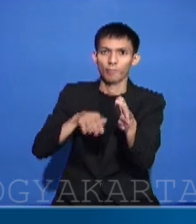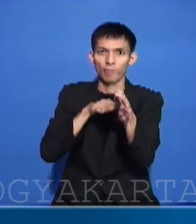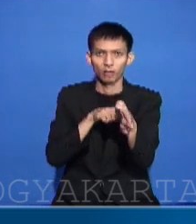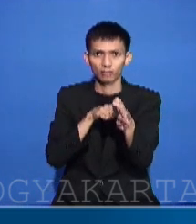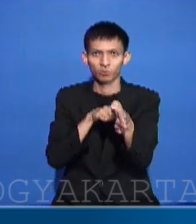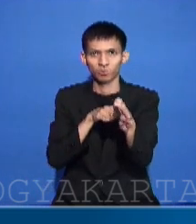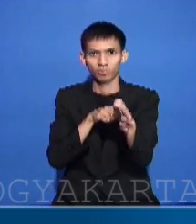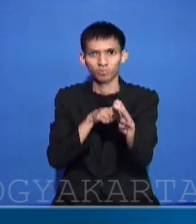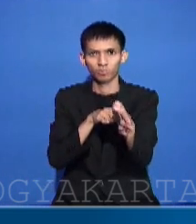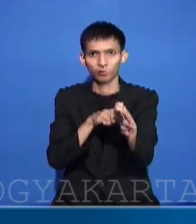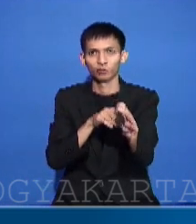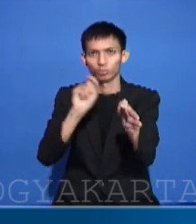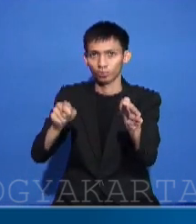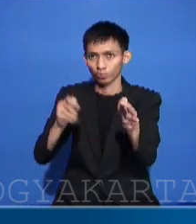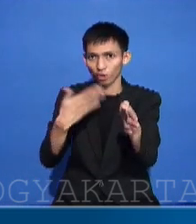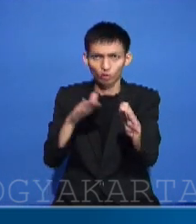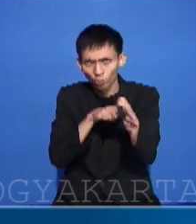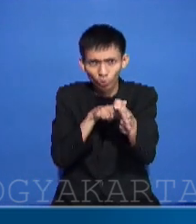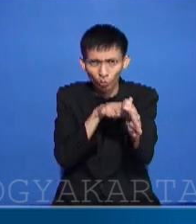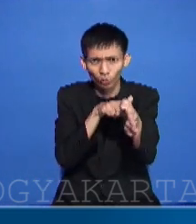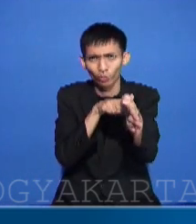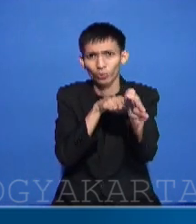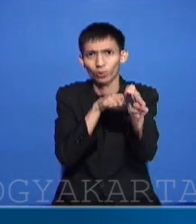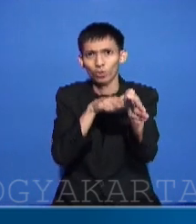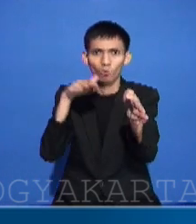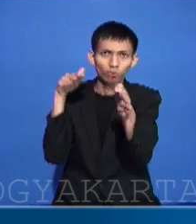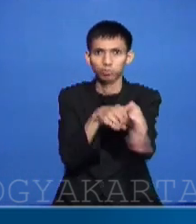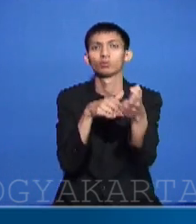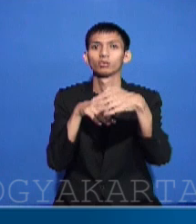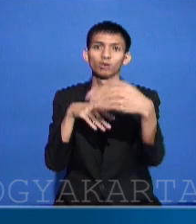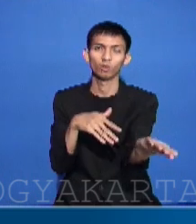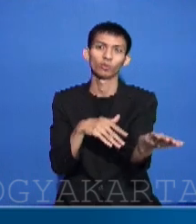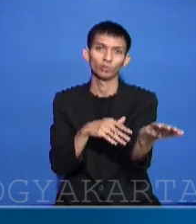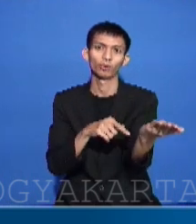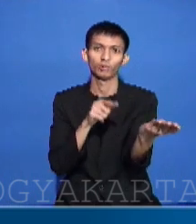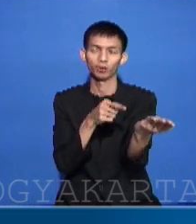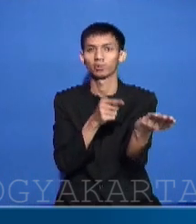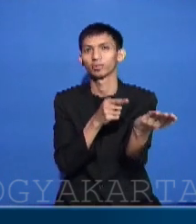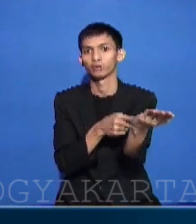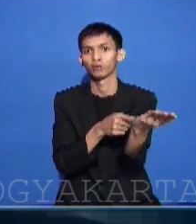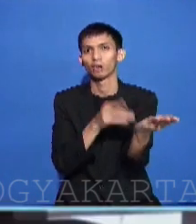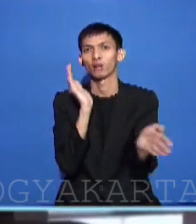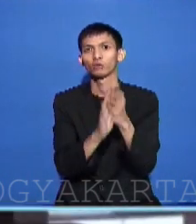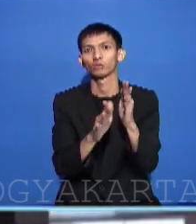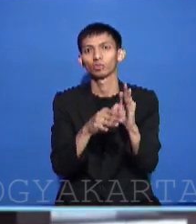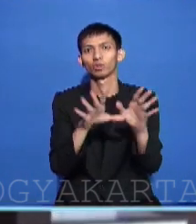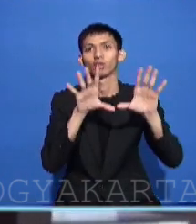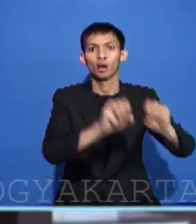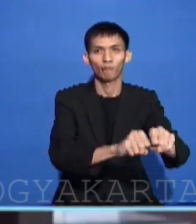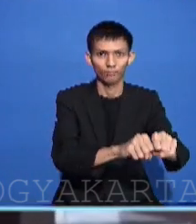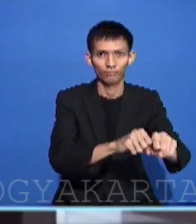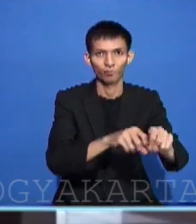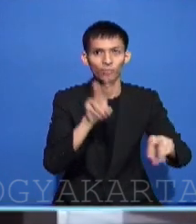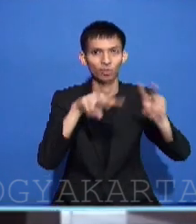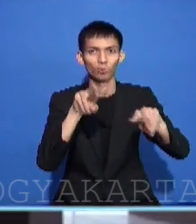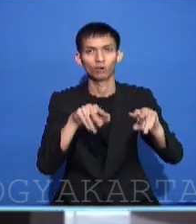Sampai dibacok-bacok gitu, akhirnya terus dikejar lagi, akhirnya terus di ini jatuh dia gitu. Tapi jatuh akhirnya terus diamankan oleh Polsek. Sekarang sudah dilakukan pemeriksaan di